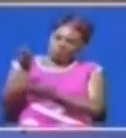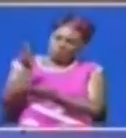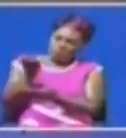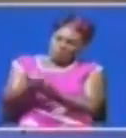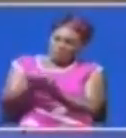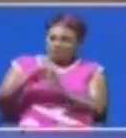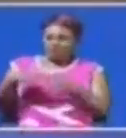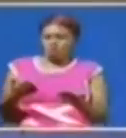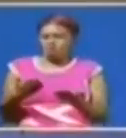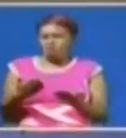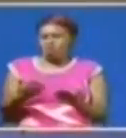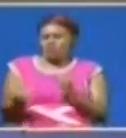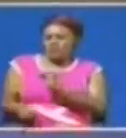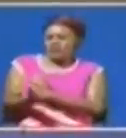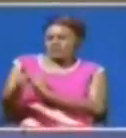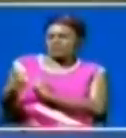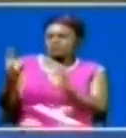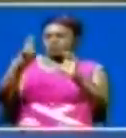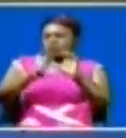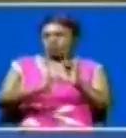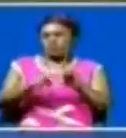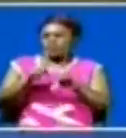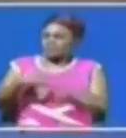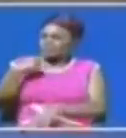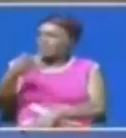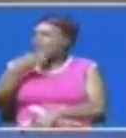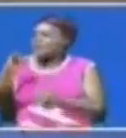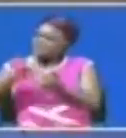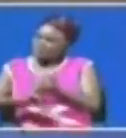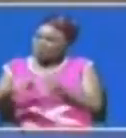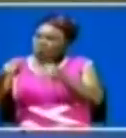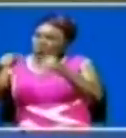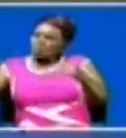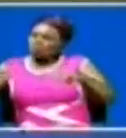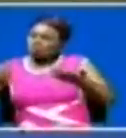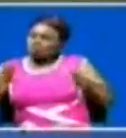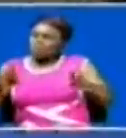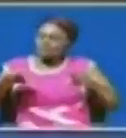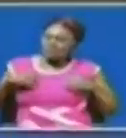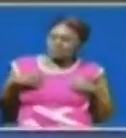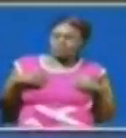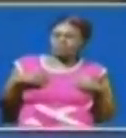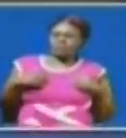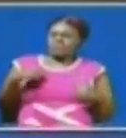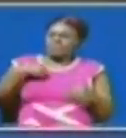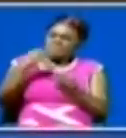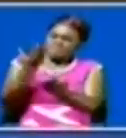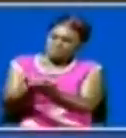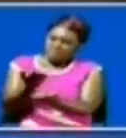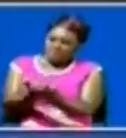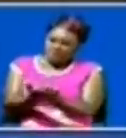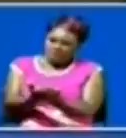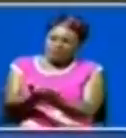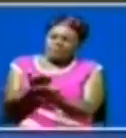yeye mwenyewe hata alikushawisha akasema ingia siasani? Na ulipomwambia alikuwa na pingamizi ama alikunga tu mkono? Nilimuomba kabisa